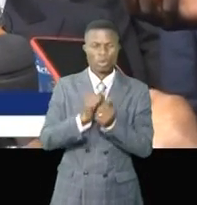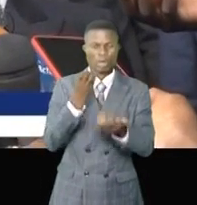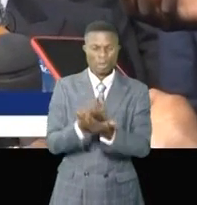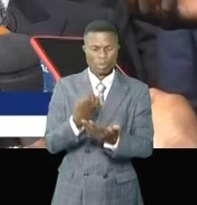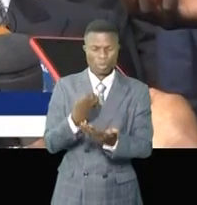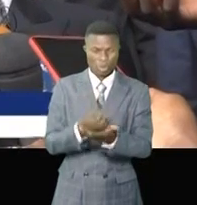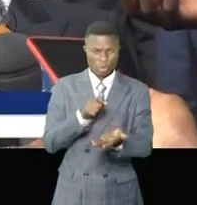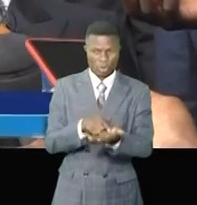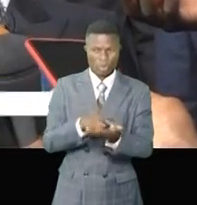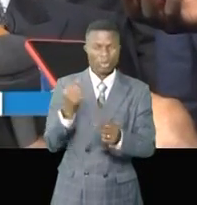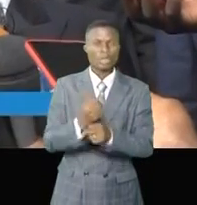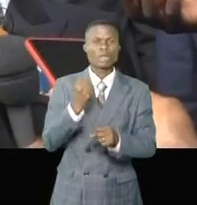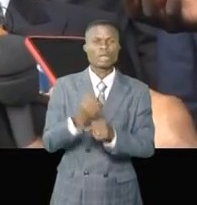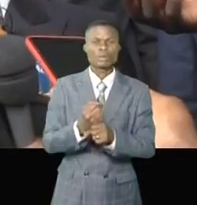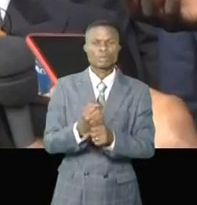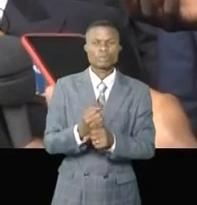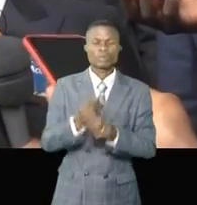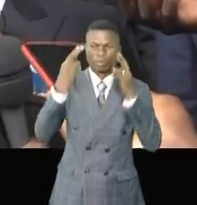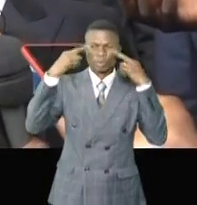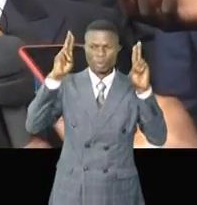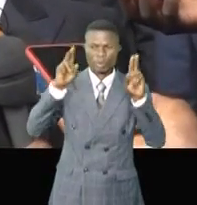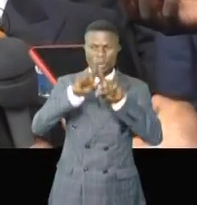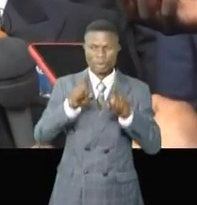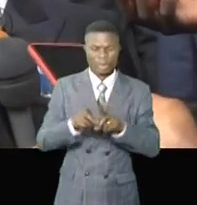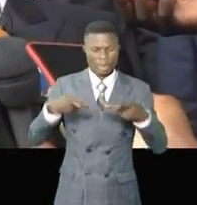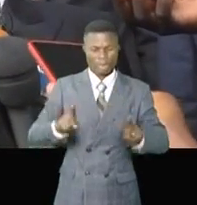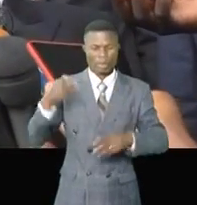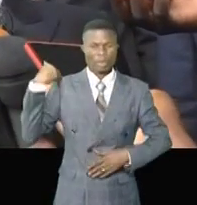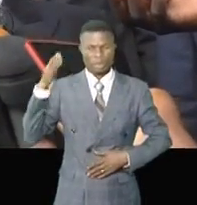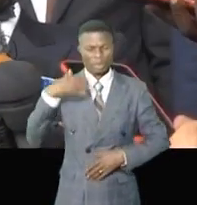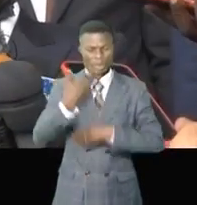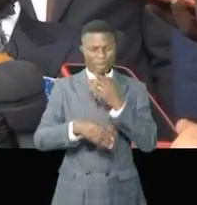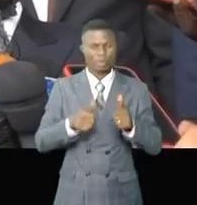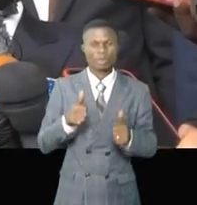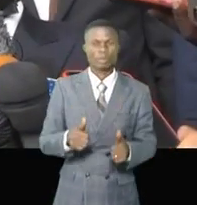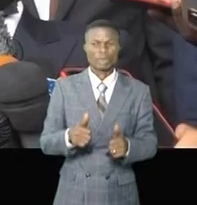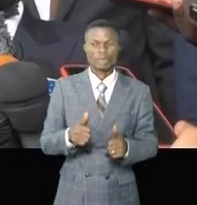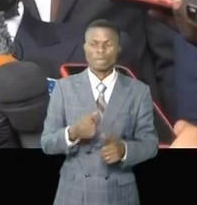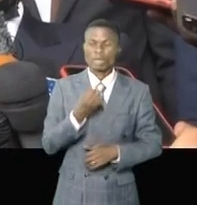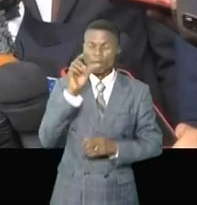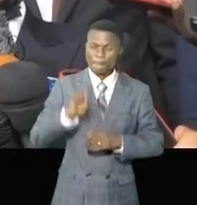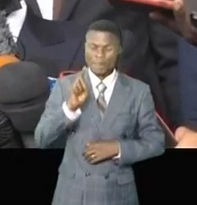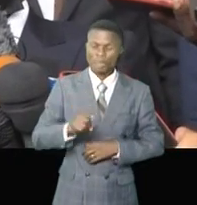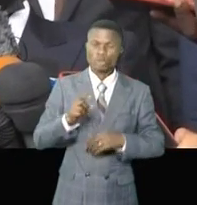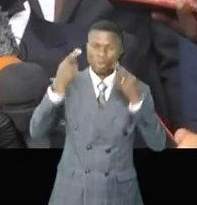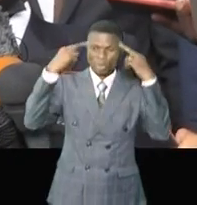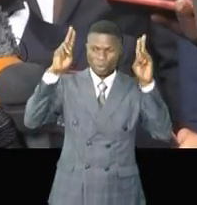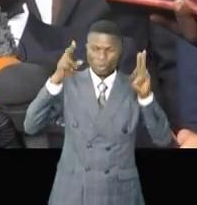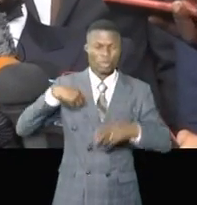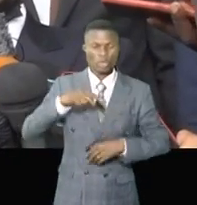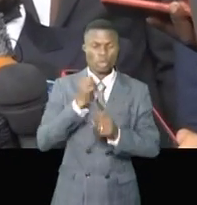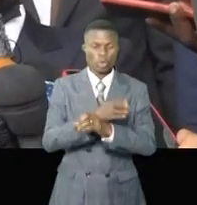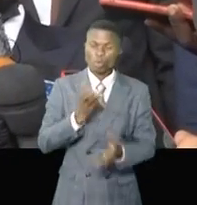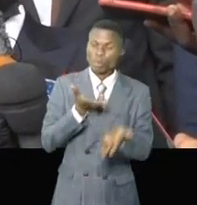fonctionne pour avoir des recettes et pouvoir permettre à l'État d'agir. S'il veut réussir, et nous, nous sommes